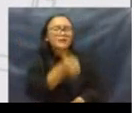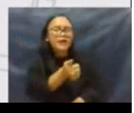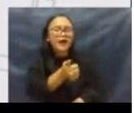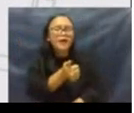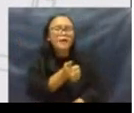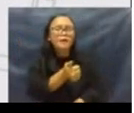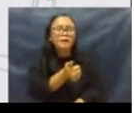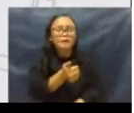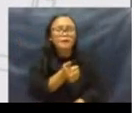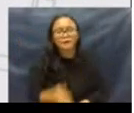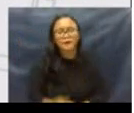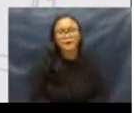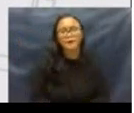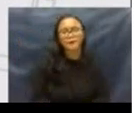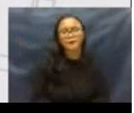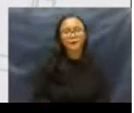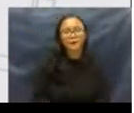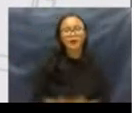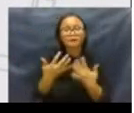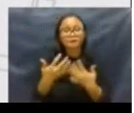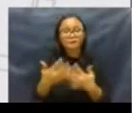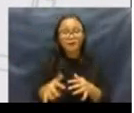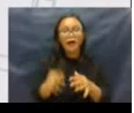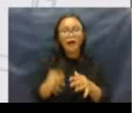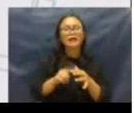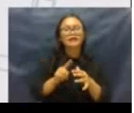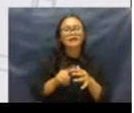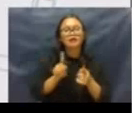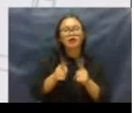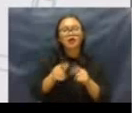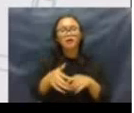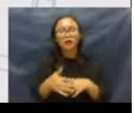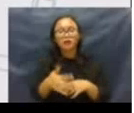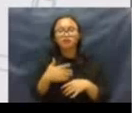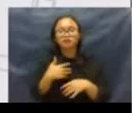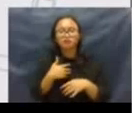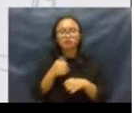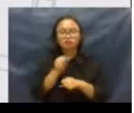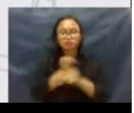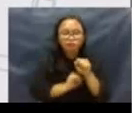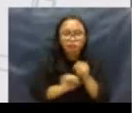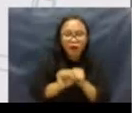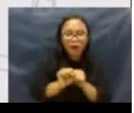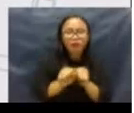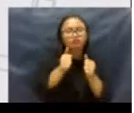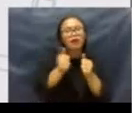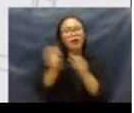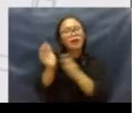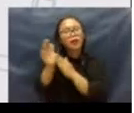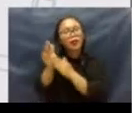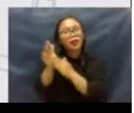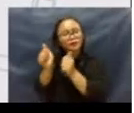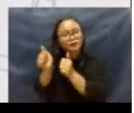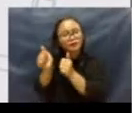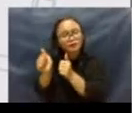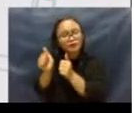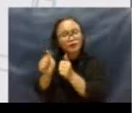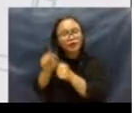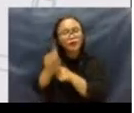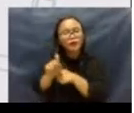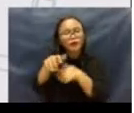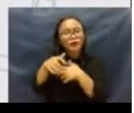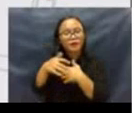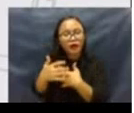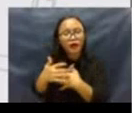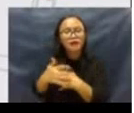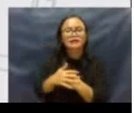Nah, selain merayakan, selain mengapresiasi, Bapak dan Ibu juga perlu secara spesifik melihat apa yang perlu